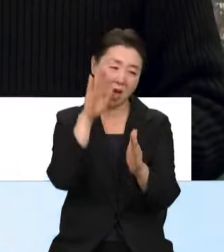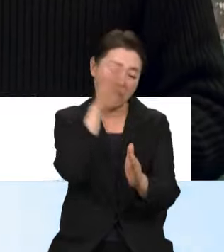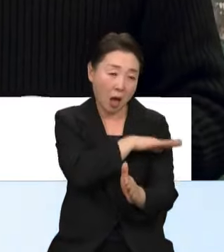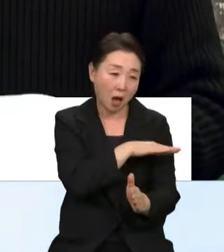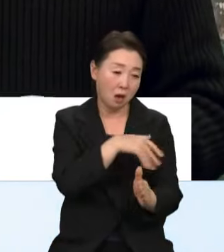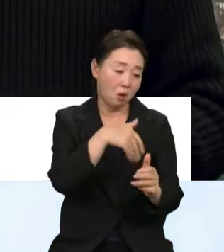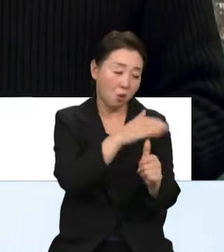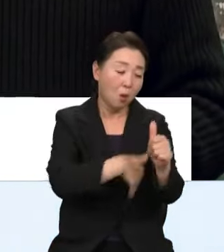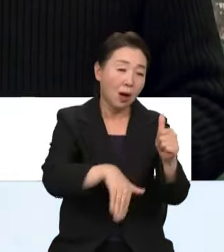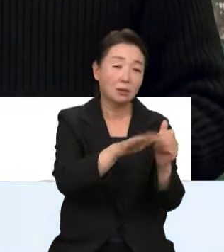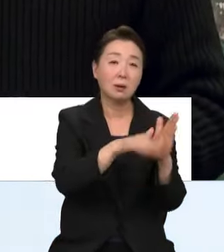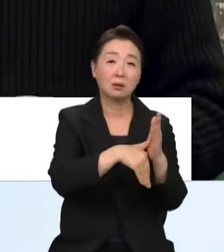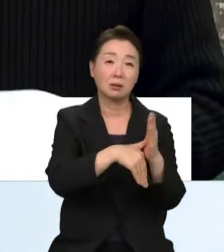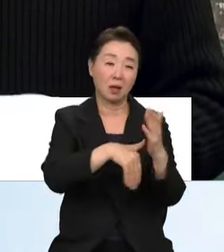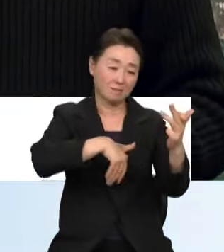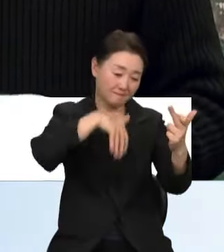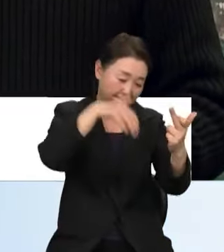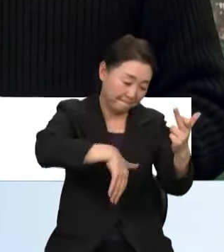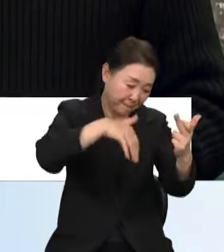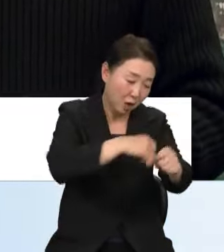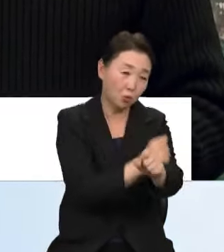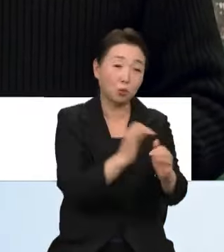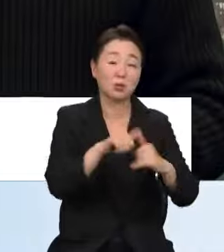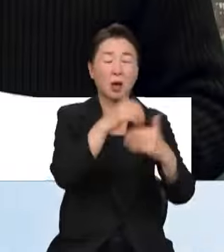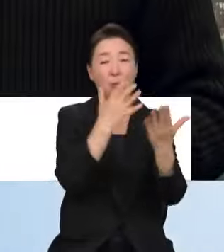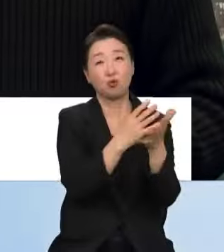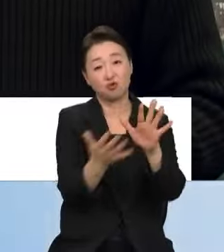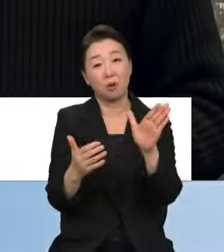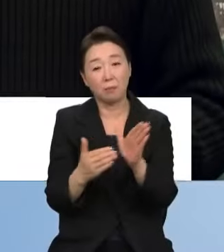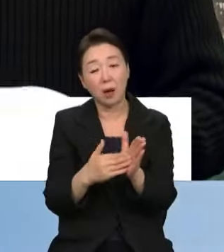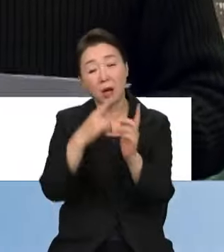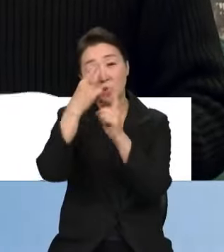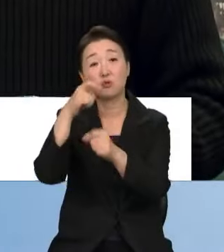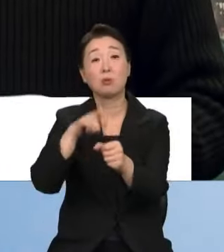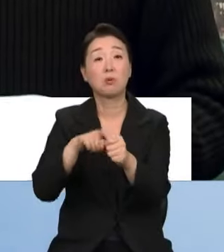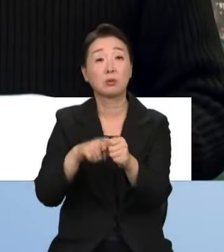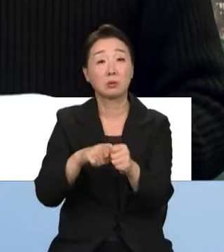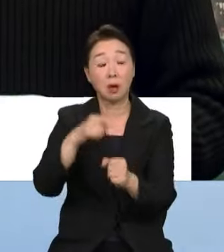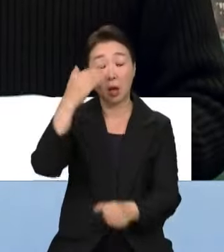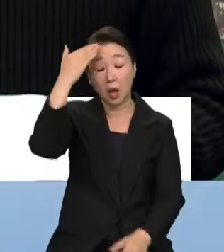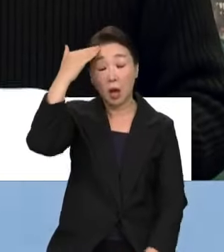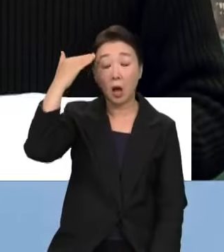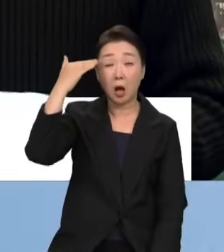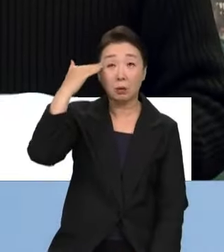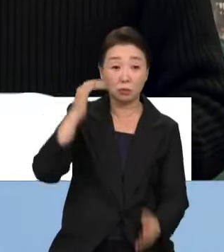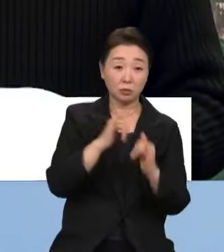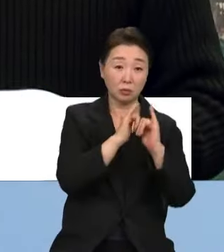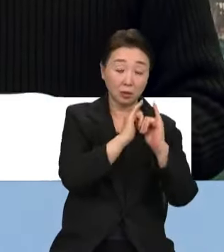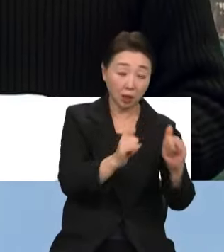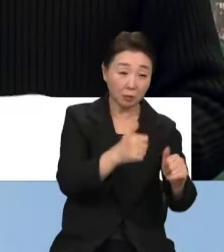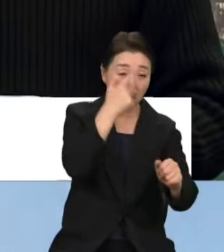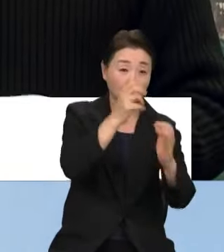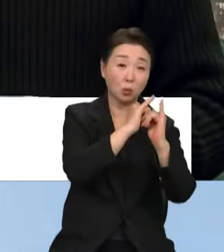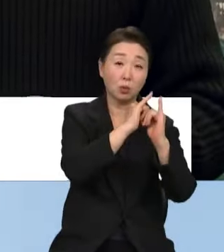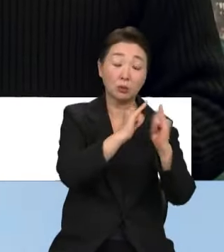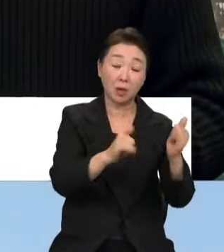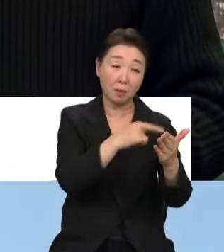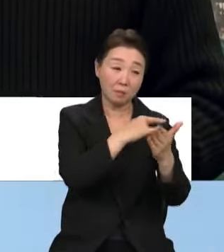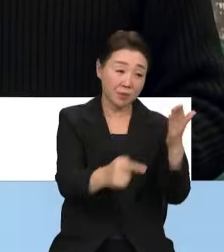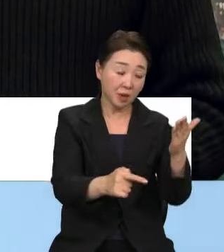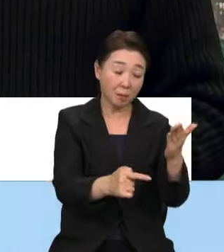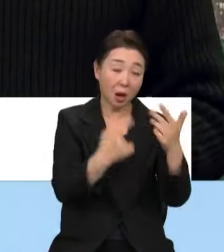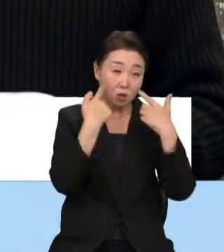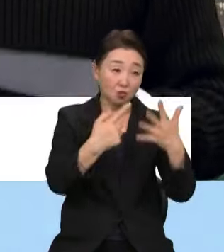사도광산 전체 노동자를 추모하는 것이라며 한국 정부가 자국민의 피해만 부각하며 불참했다 이렇게